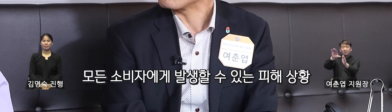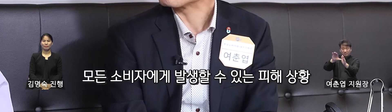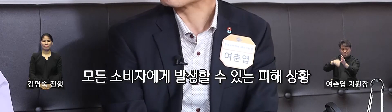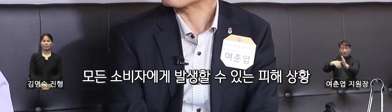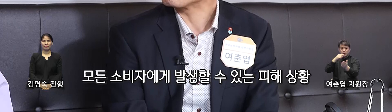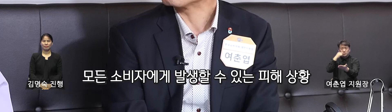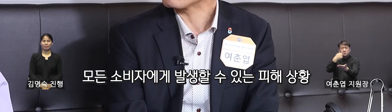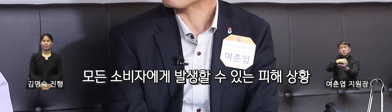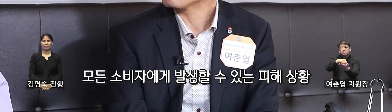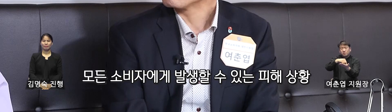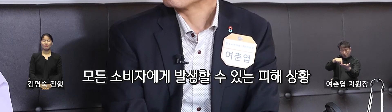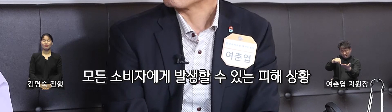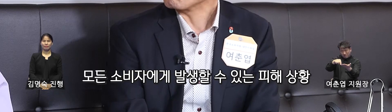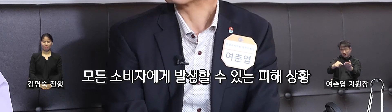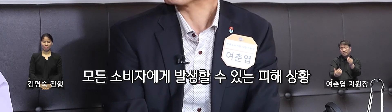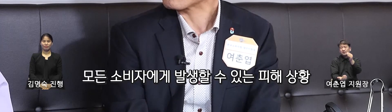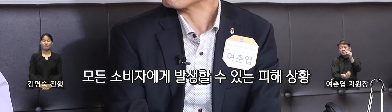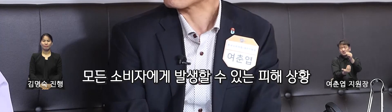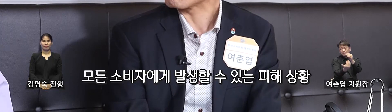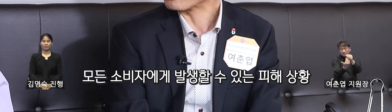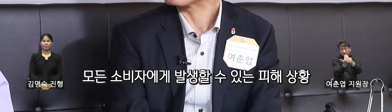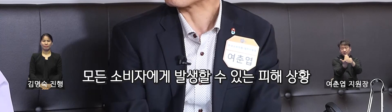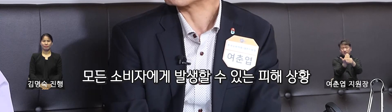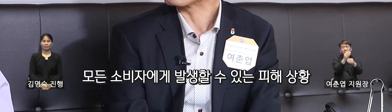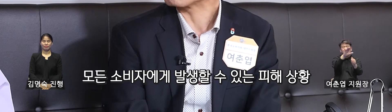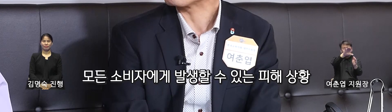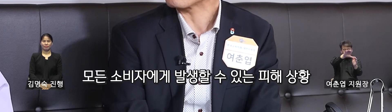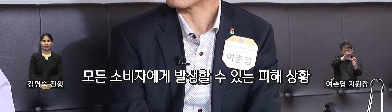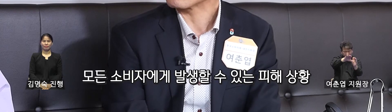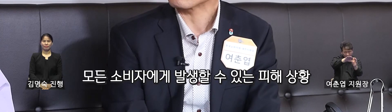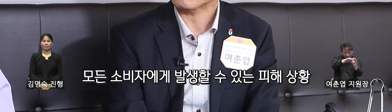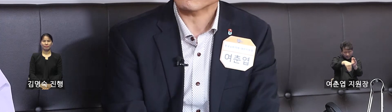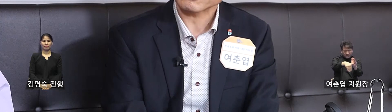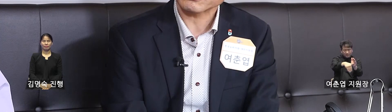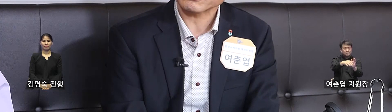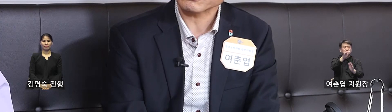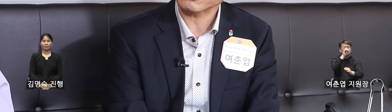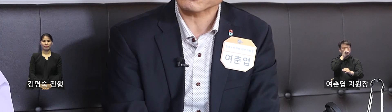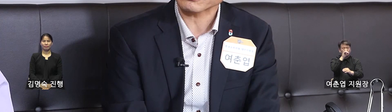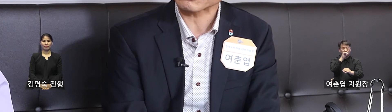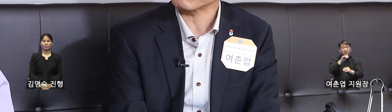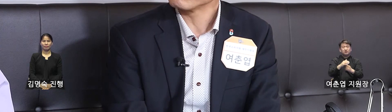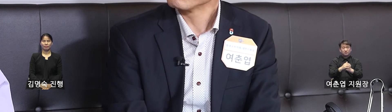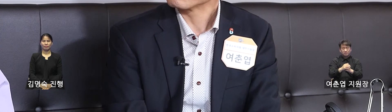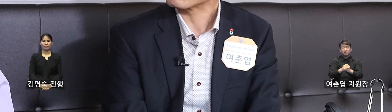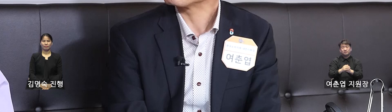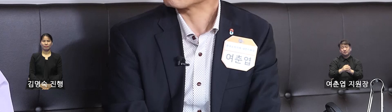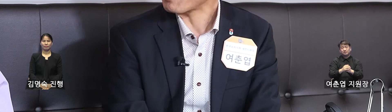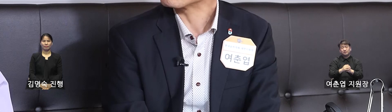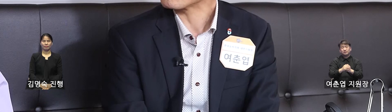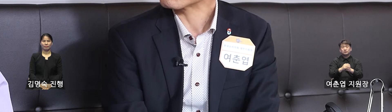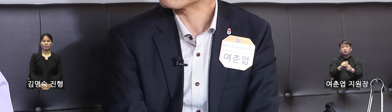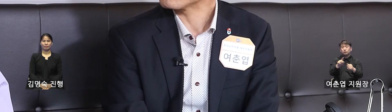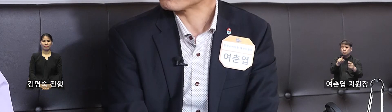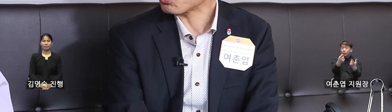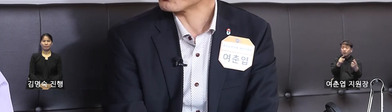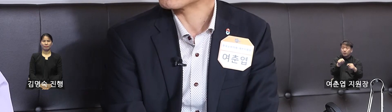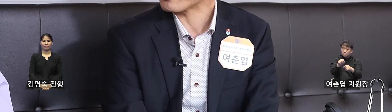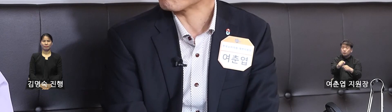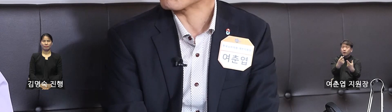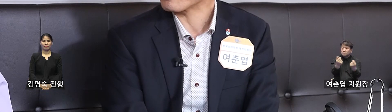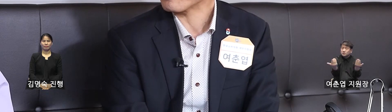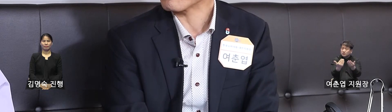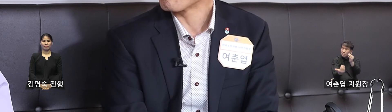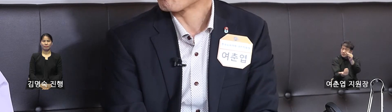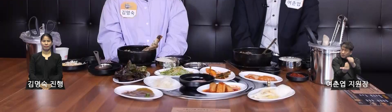피해를 당하는 경우가 모든 사람에게 발생을 할 수 있습니다. 그런 것과 그런 일이 발생할 수